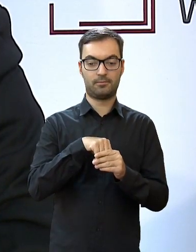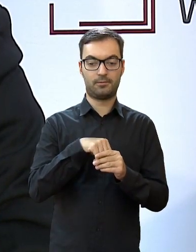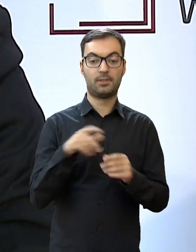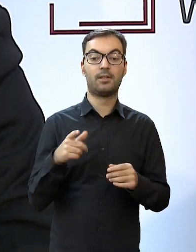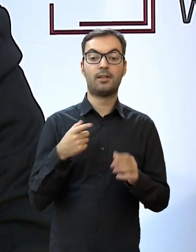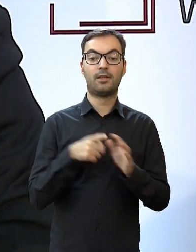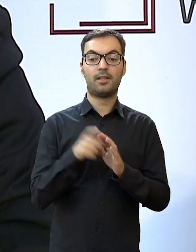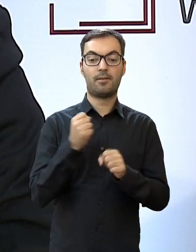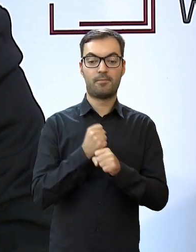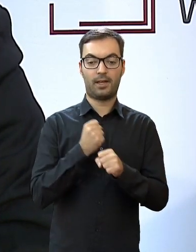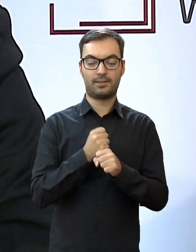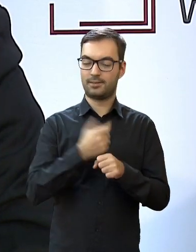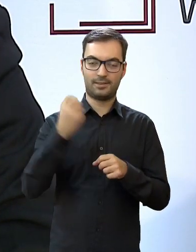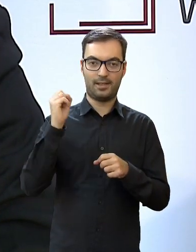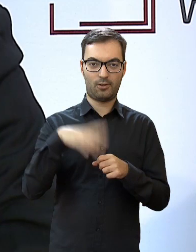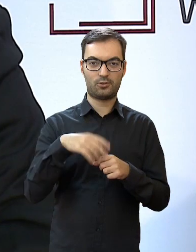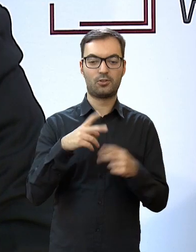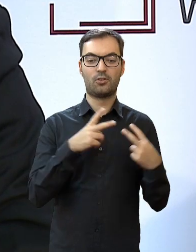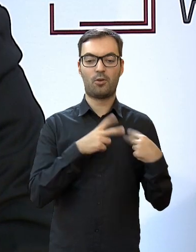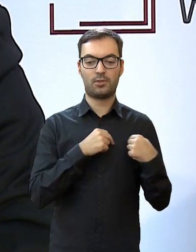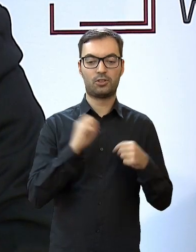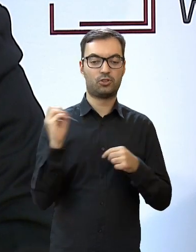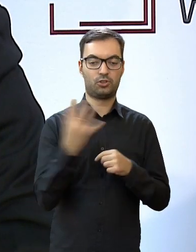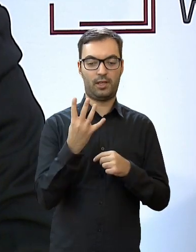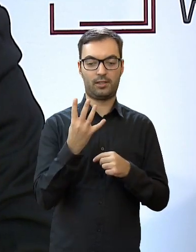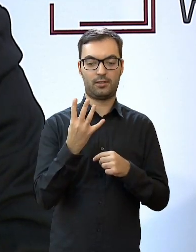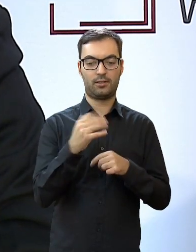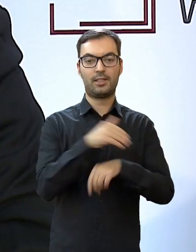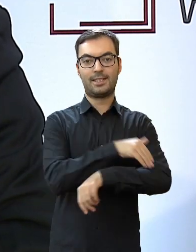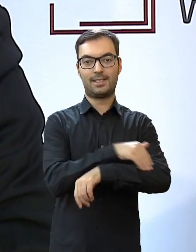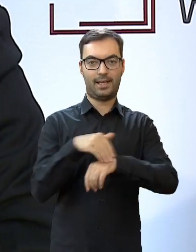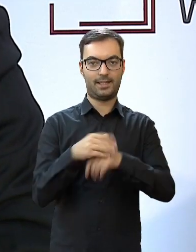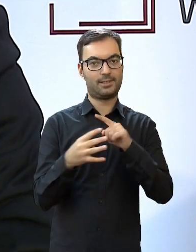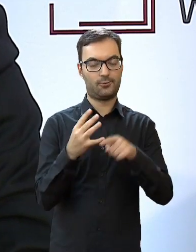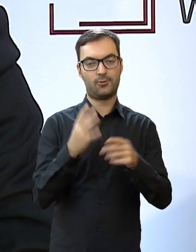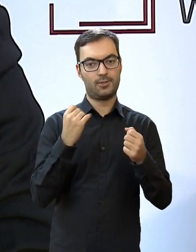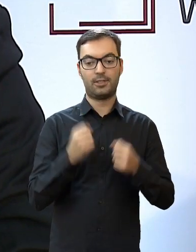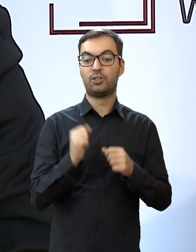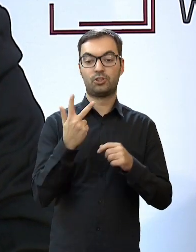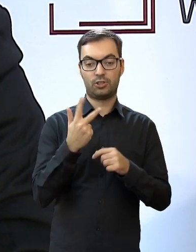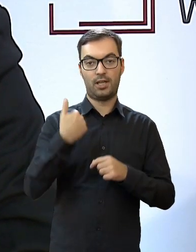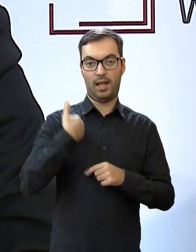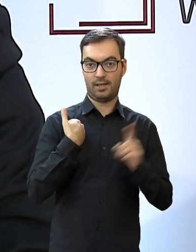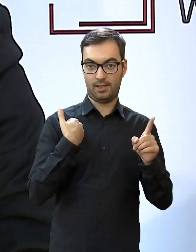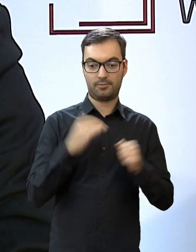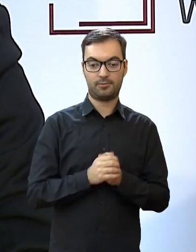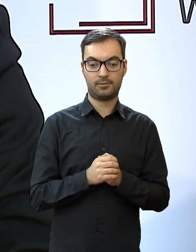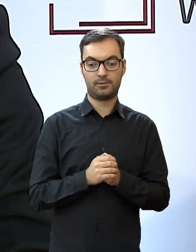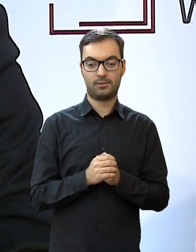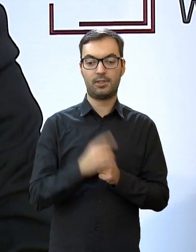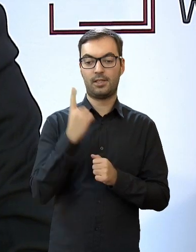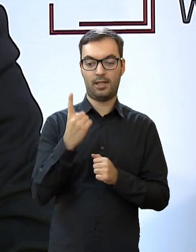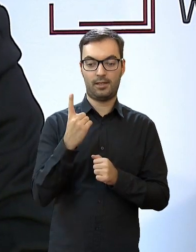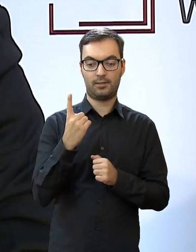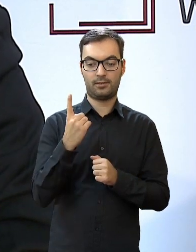organów wyborczych najtrudniejsze komisje czterech komisji obwodowych z zagranicy. Trzech z Wielkiej Brytanii i